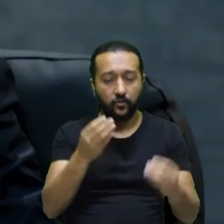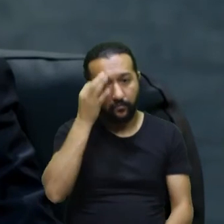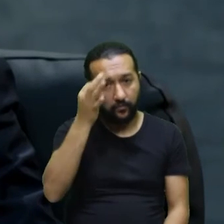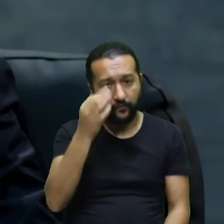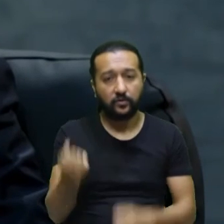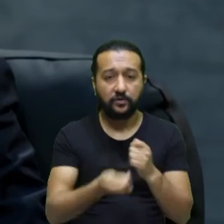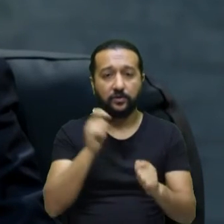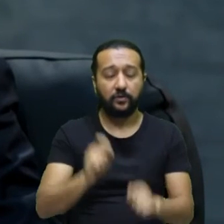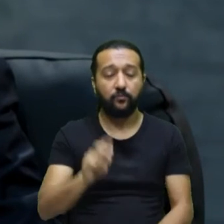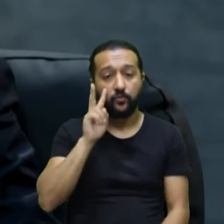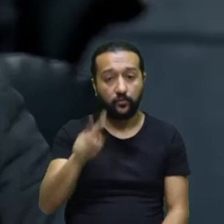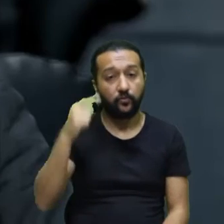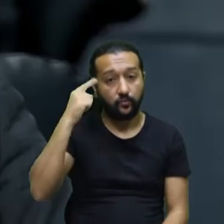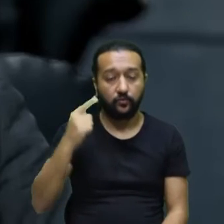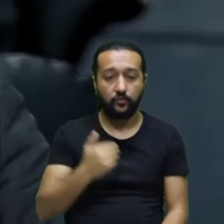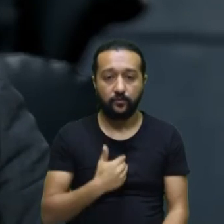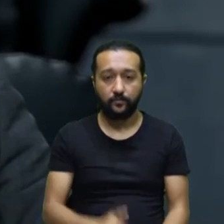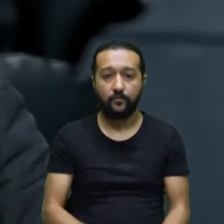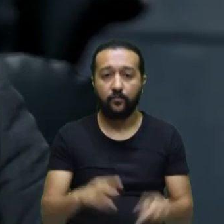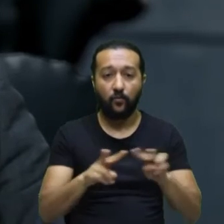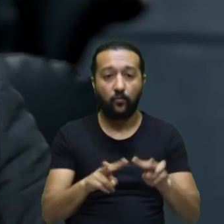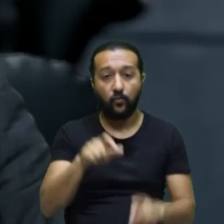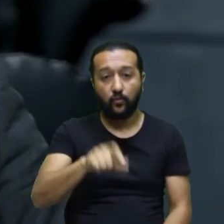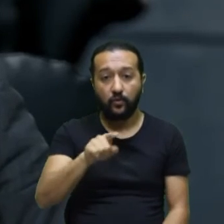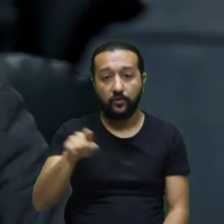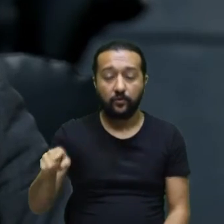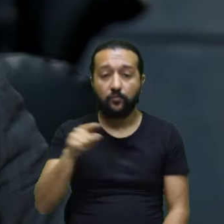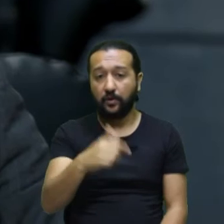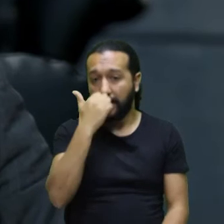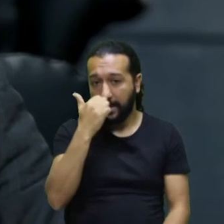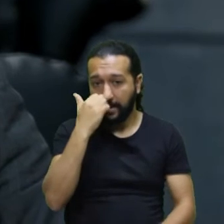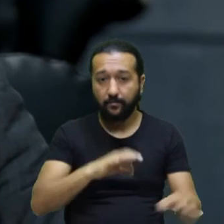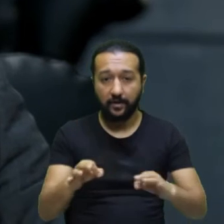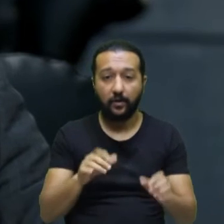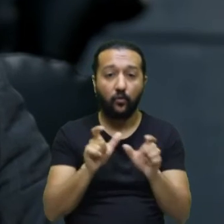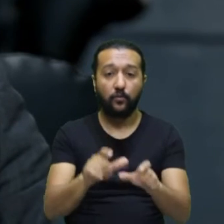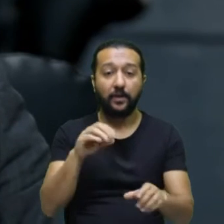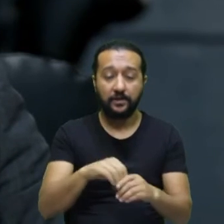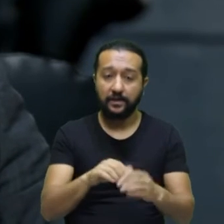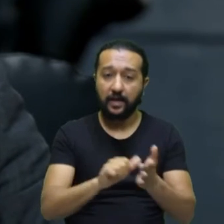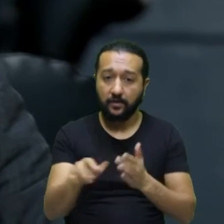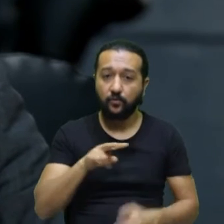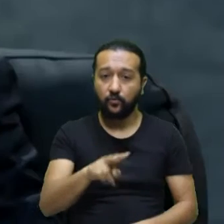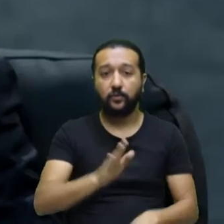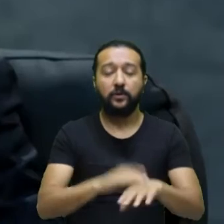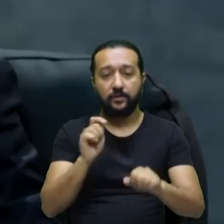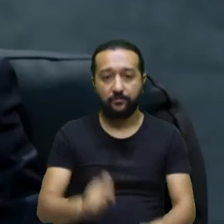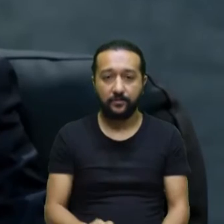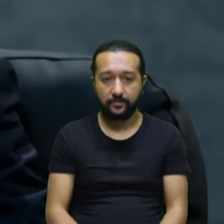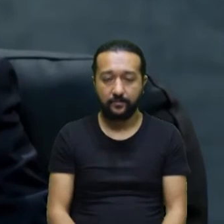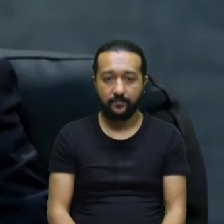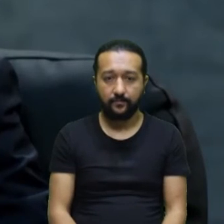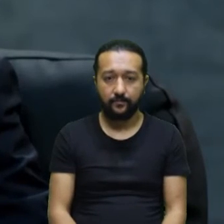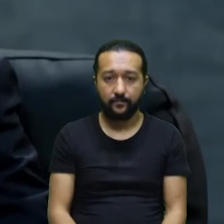Çok profesyonelce çalıştıklarını düşünüyorum. Mültecileri bu kanlı tuzaktan korumak için her türlü şey